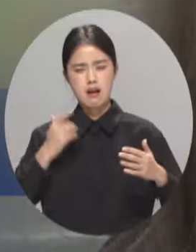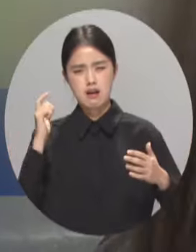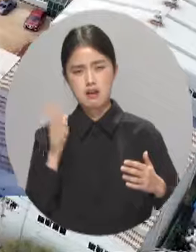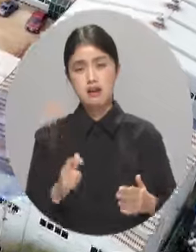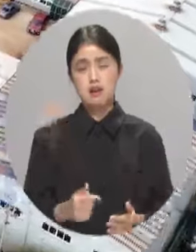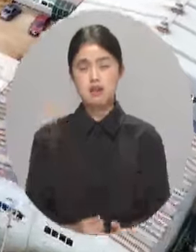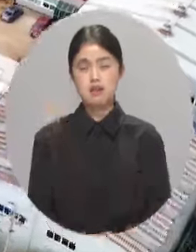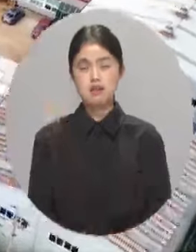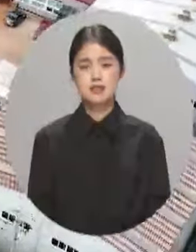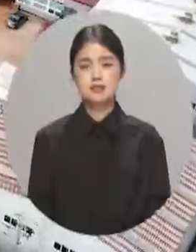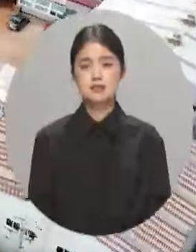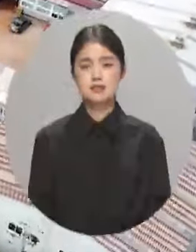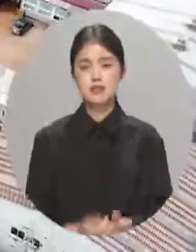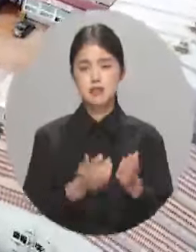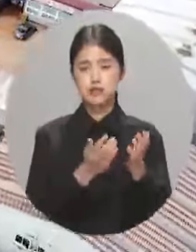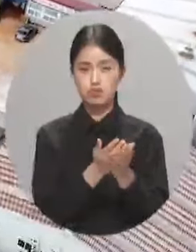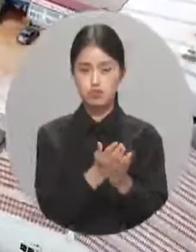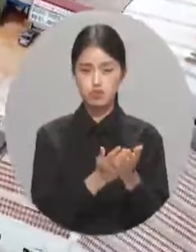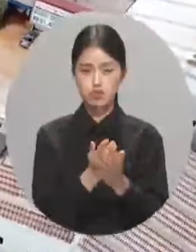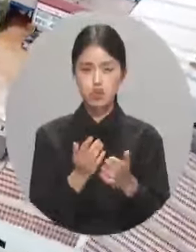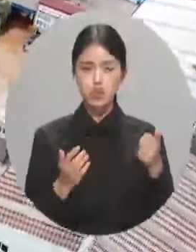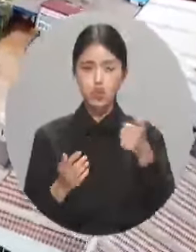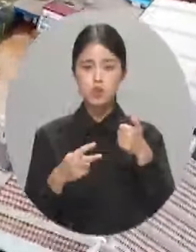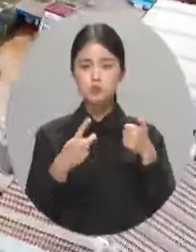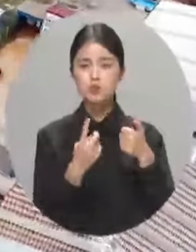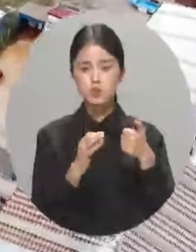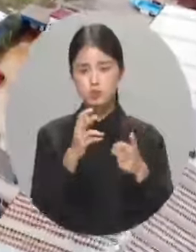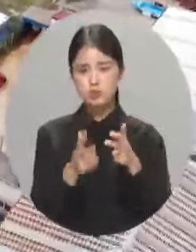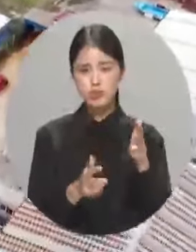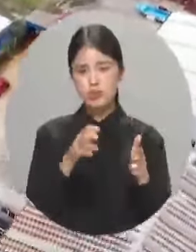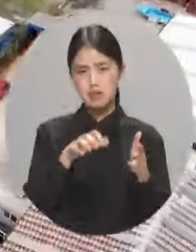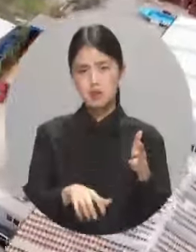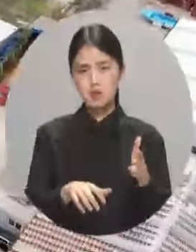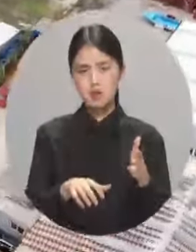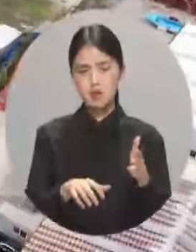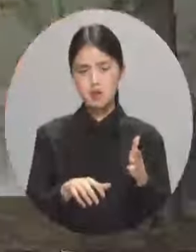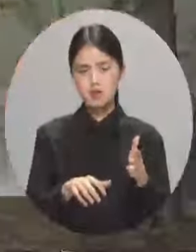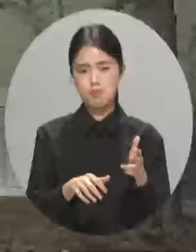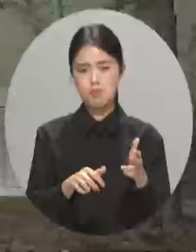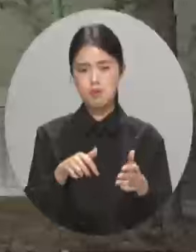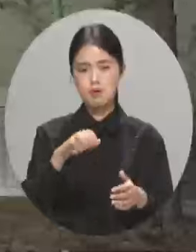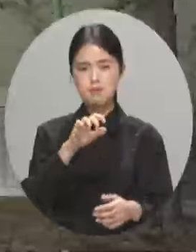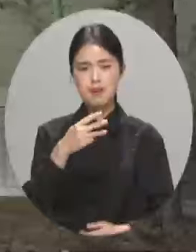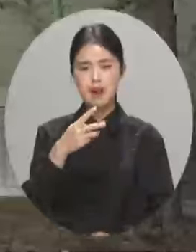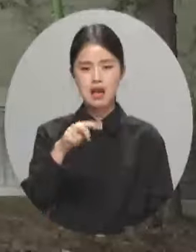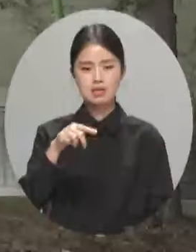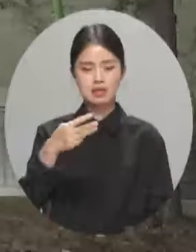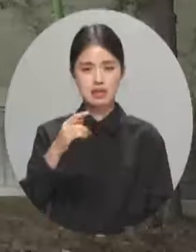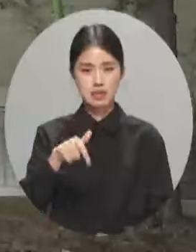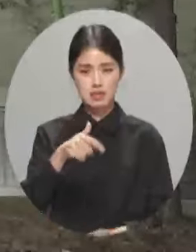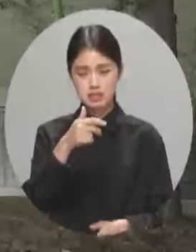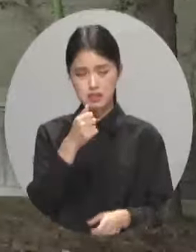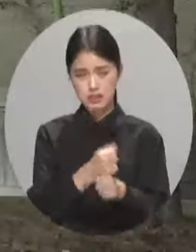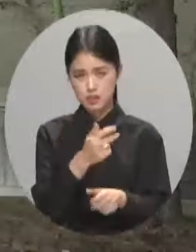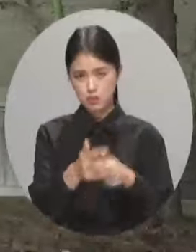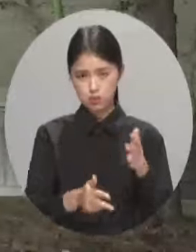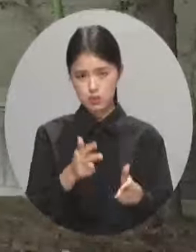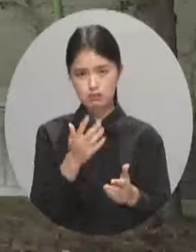불고. 군산 50도동 산단에 위치한 한 고무 및 플라스틱 제조 공장에서 불이